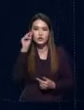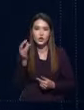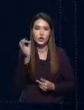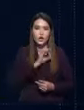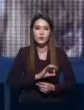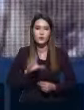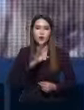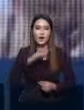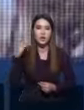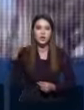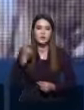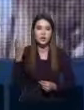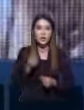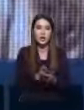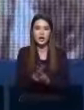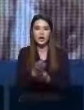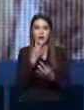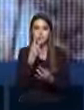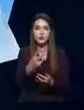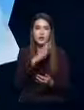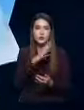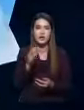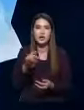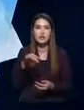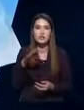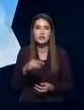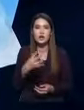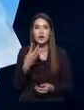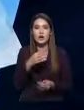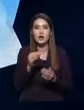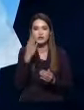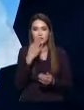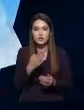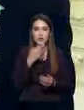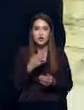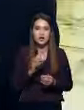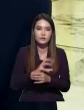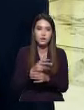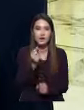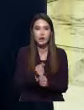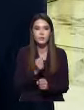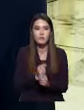қойған. Шаруа жылыжайларға басымдық беріп, Қызылжар өңірін қысы жазы қияр қызанақпен қамтып отыр.